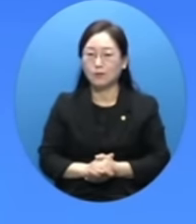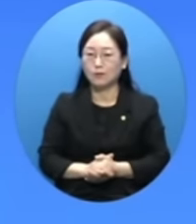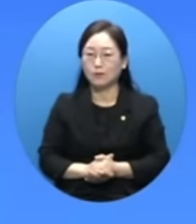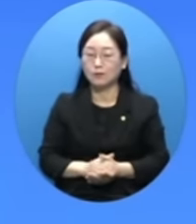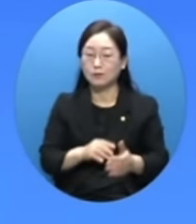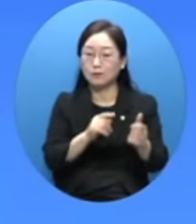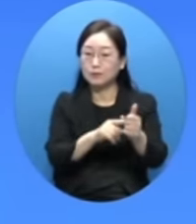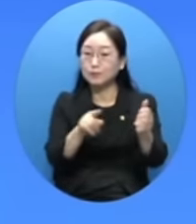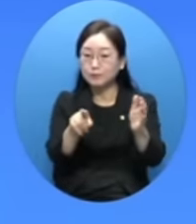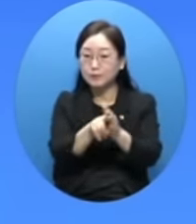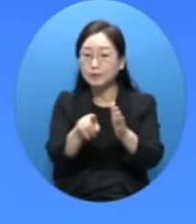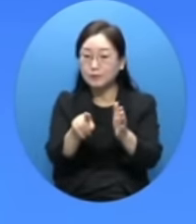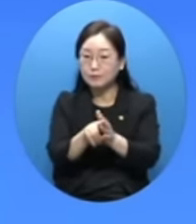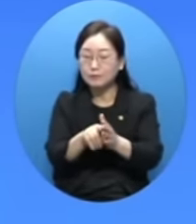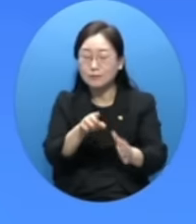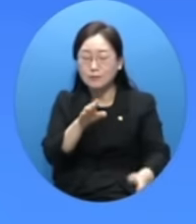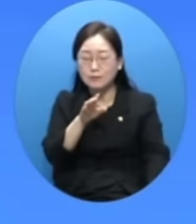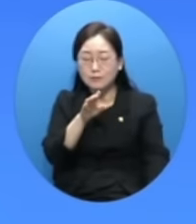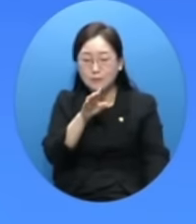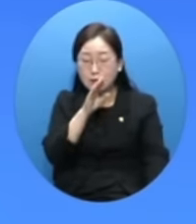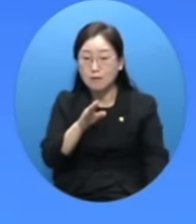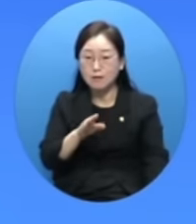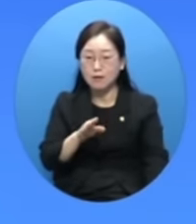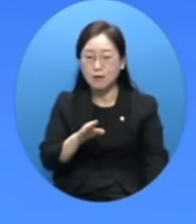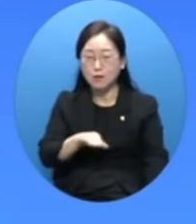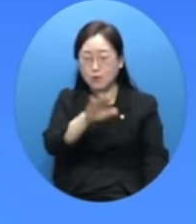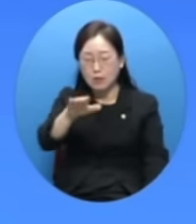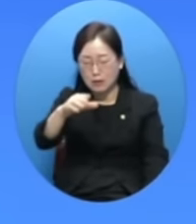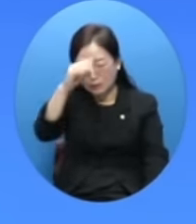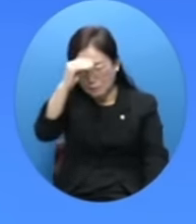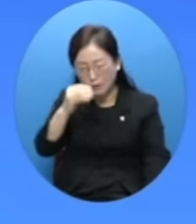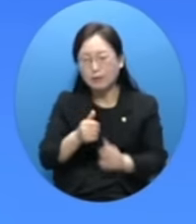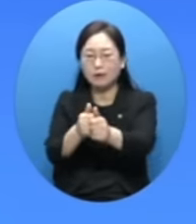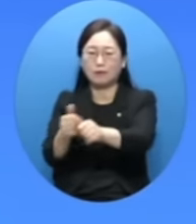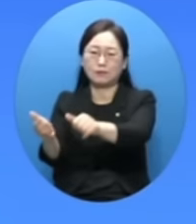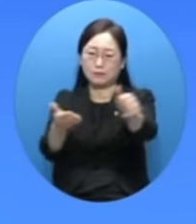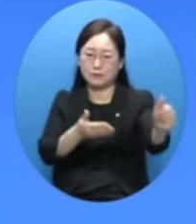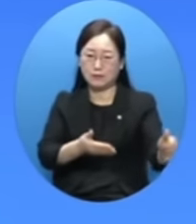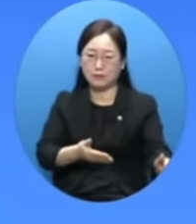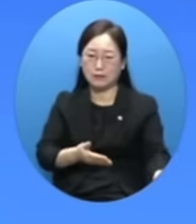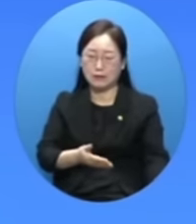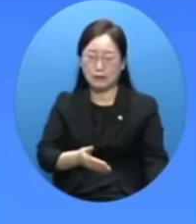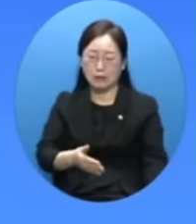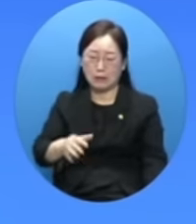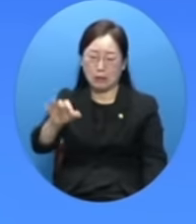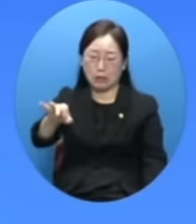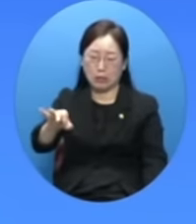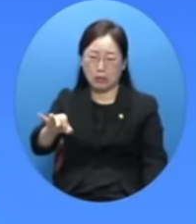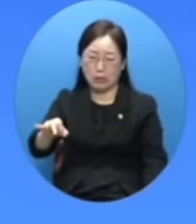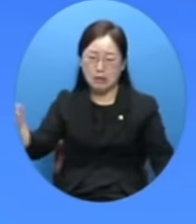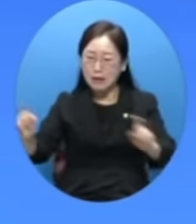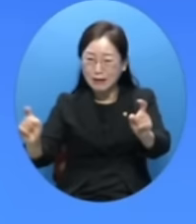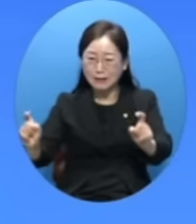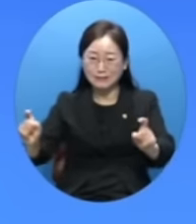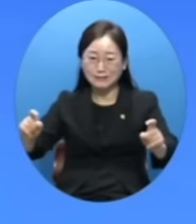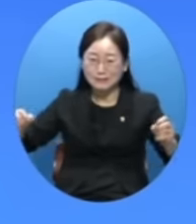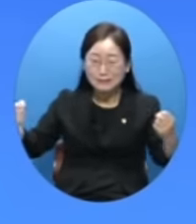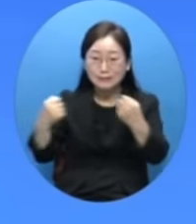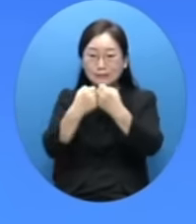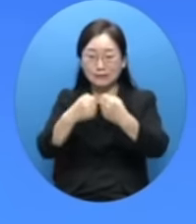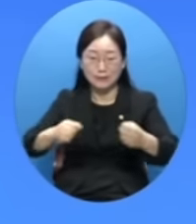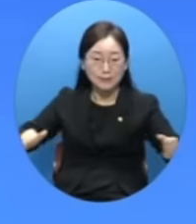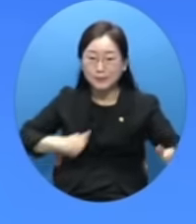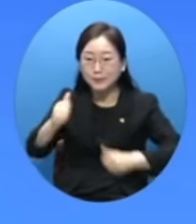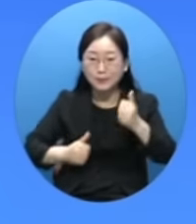이 믿음에 정말 100분의 1이라도 우리가 닮을 수 있게 되길 바랍니다. 아무것도 안 해갖고 물고 뜯고 싸우고